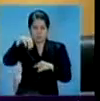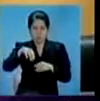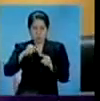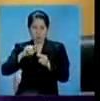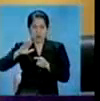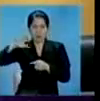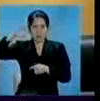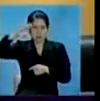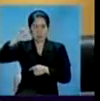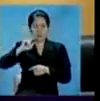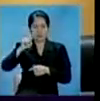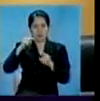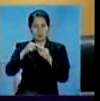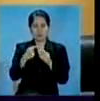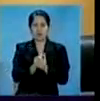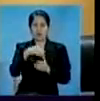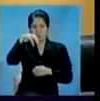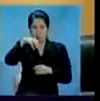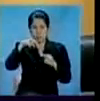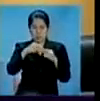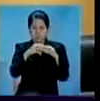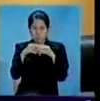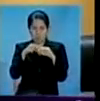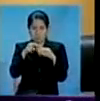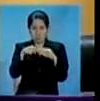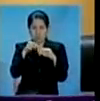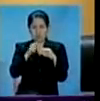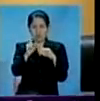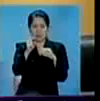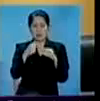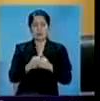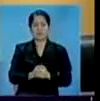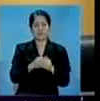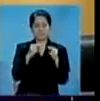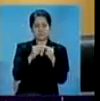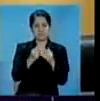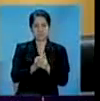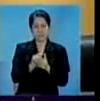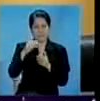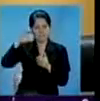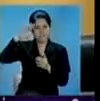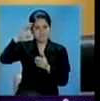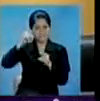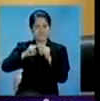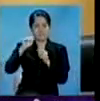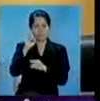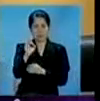ก็คือหน่วยที่เป็นของกองพลทหารราบที่9